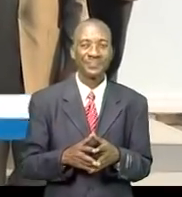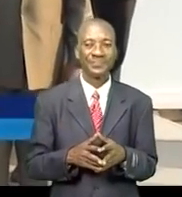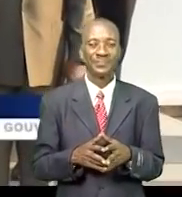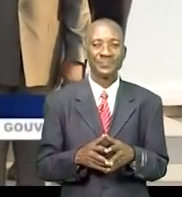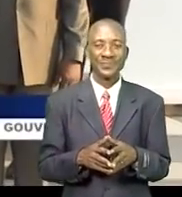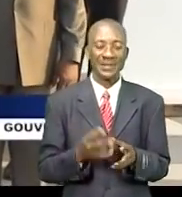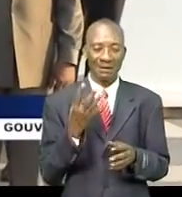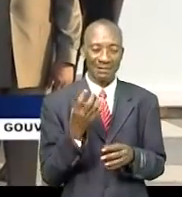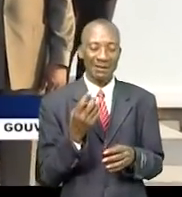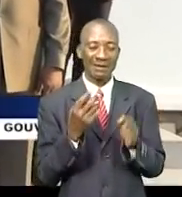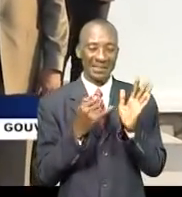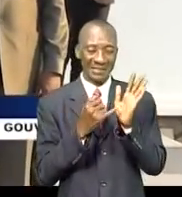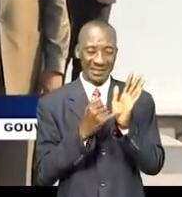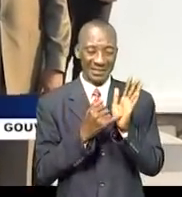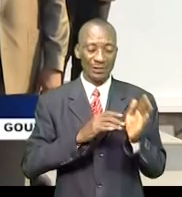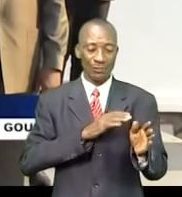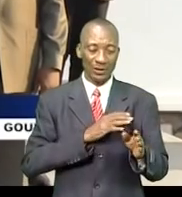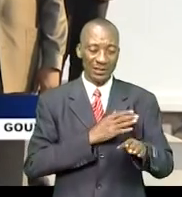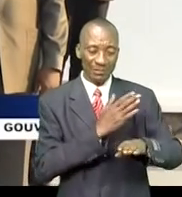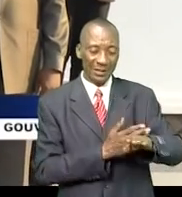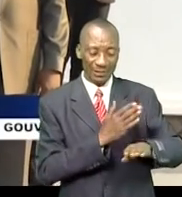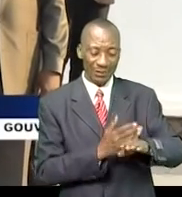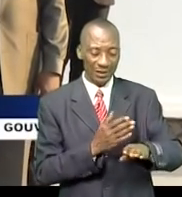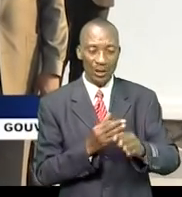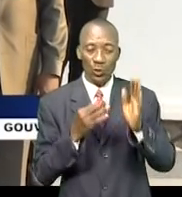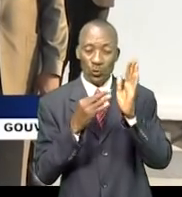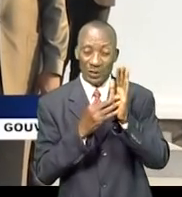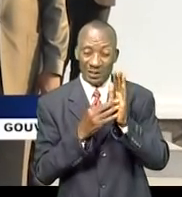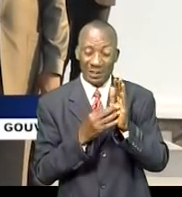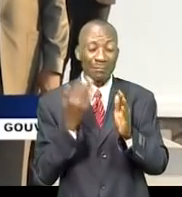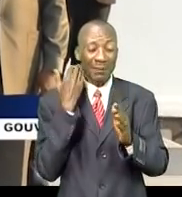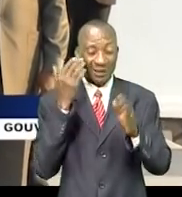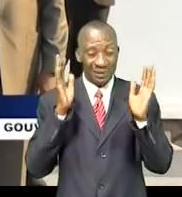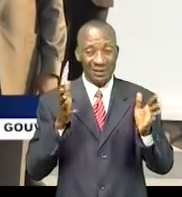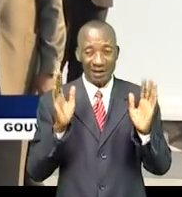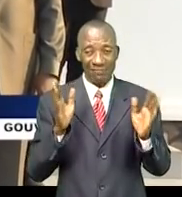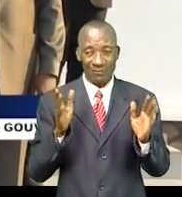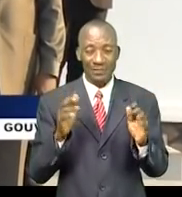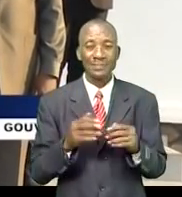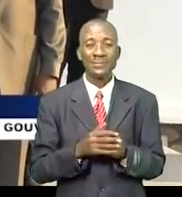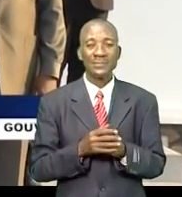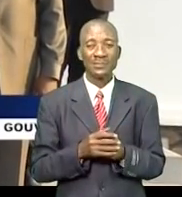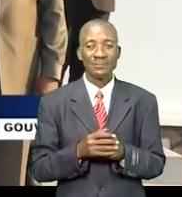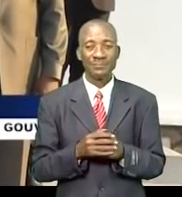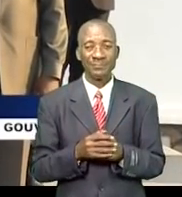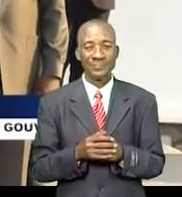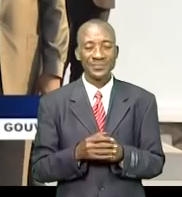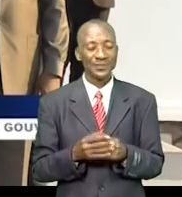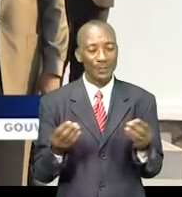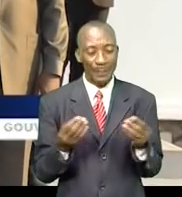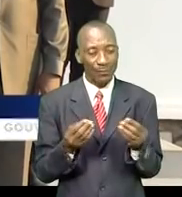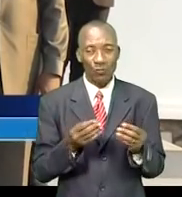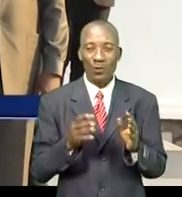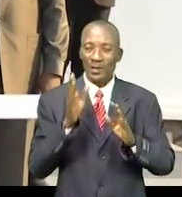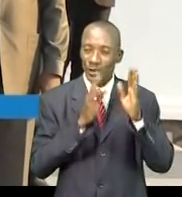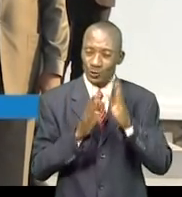46 policiers qui ont été blessés, dont 8 qui sont dans un état grave. Certains fidèles l'ont été aussi du fait de la barbarie de certains. Nous